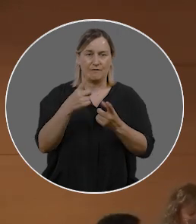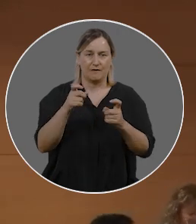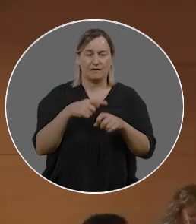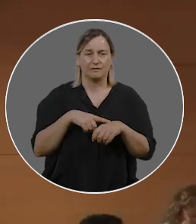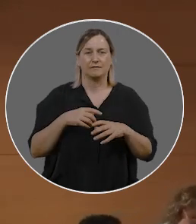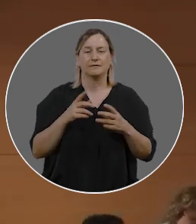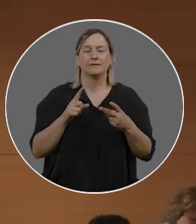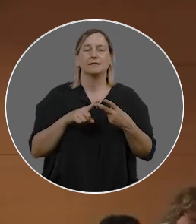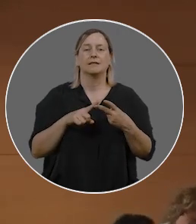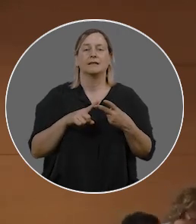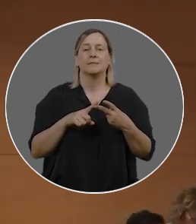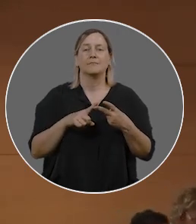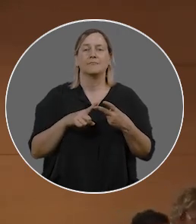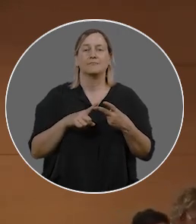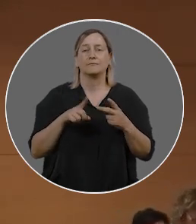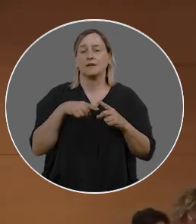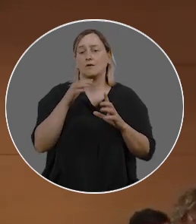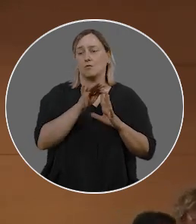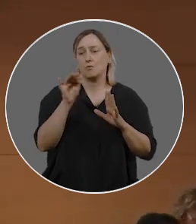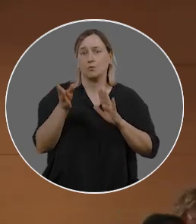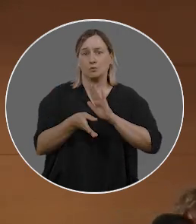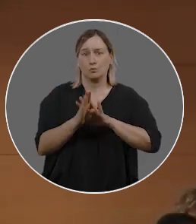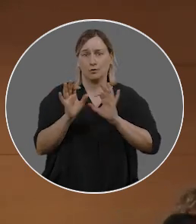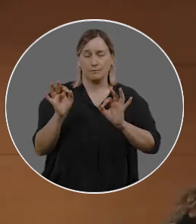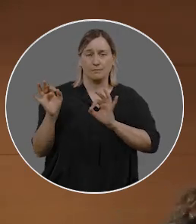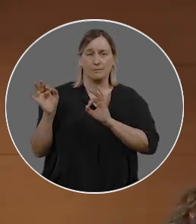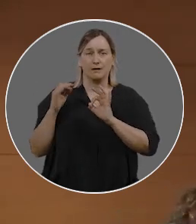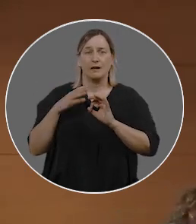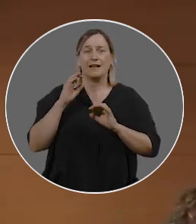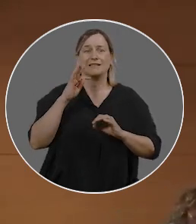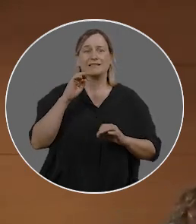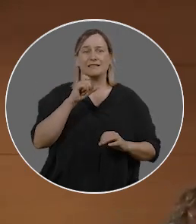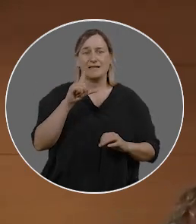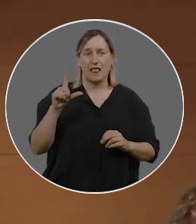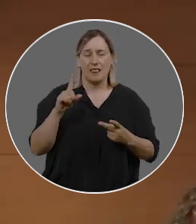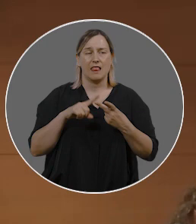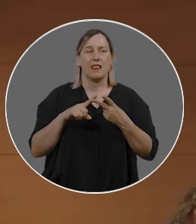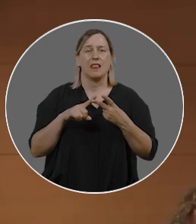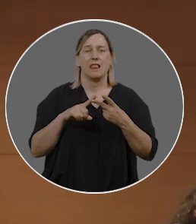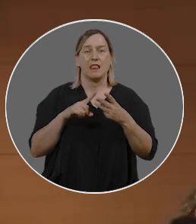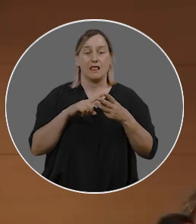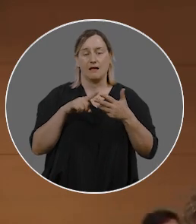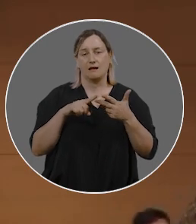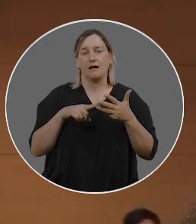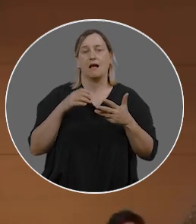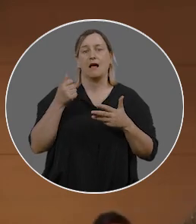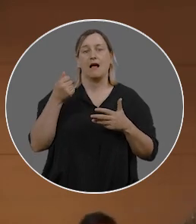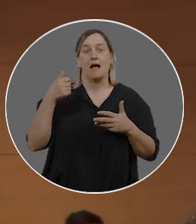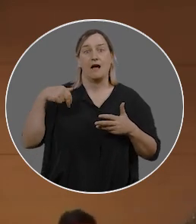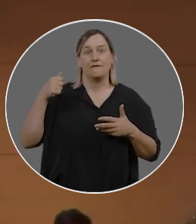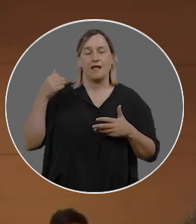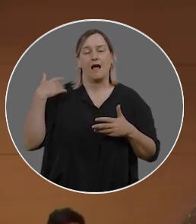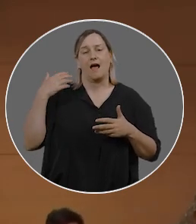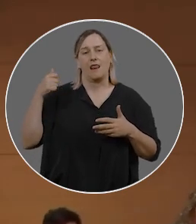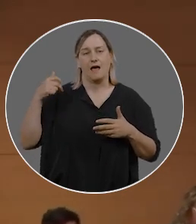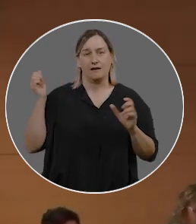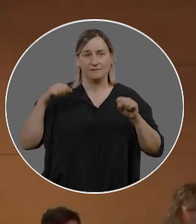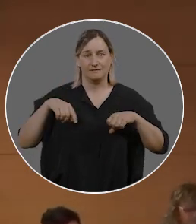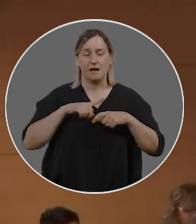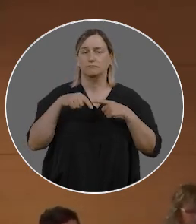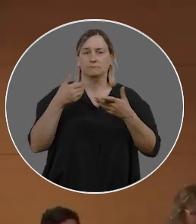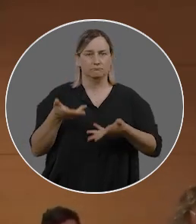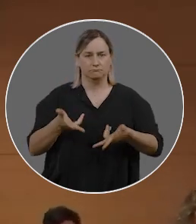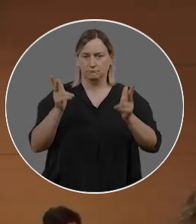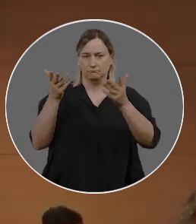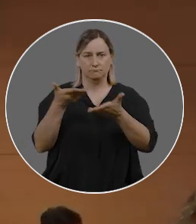ens mengem el temps. I continuem amb la Txell, amb l'Afra i amb l'Anna. Endavant, ja les deixo que